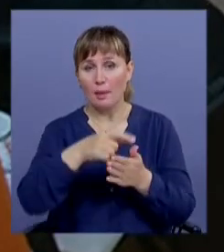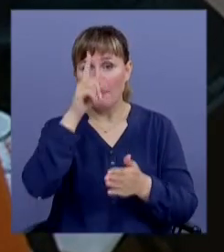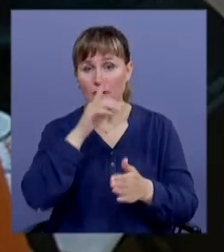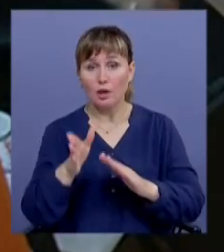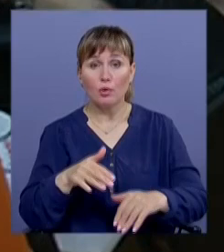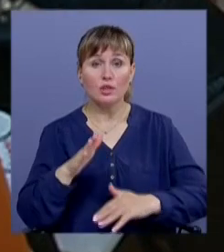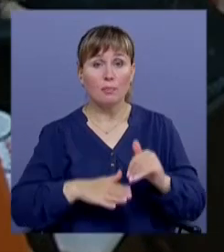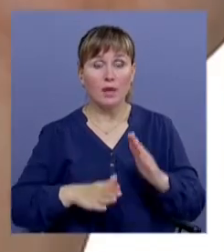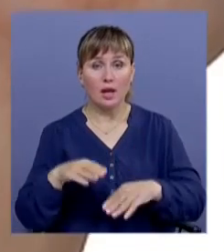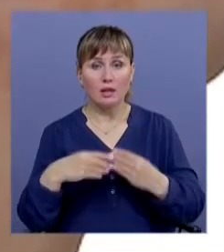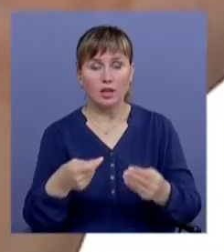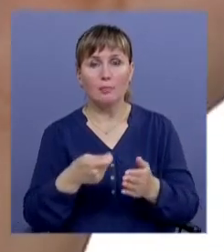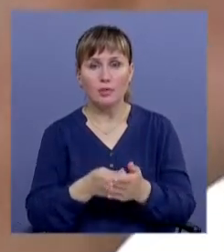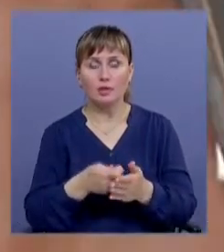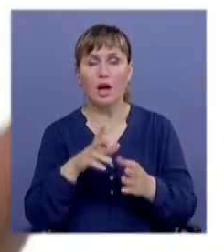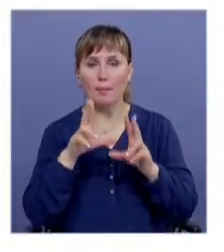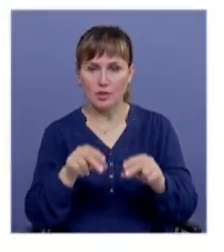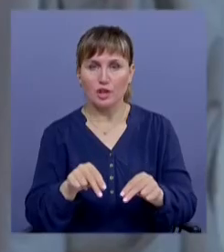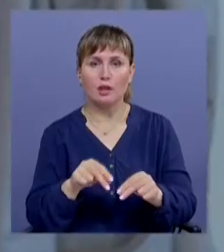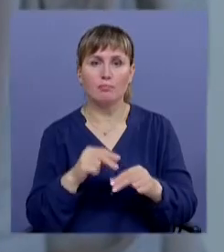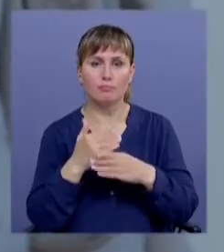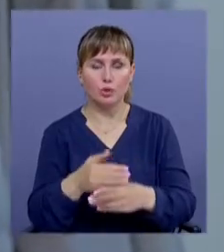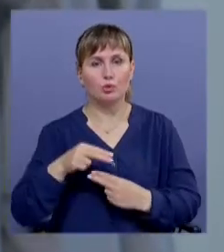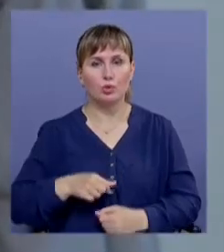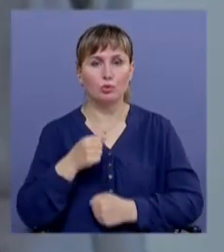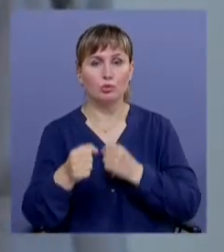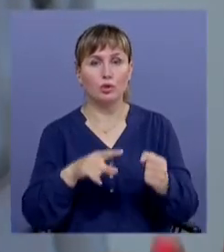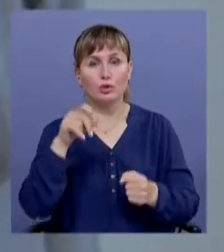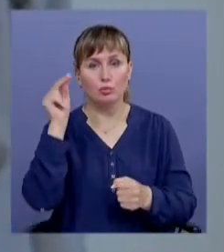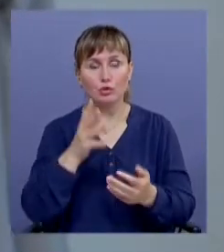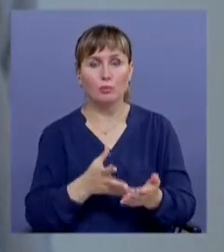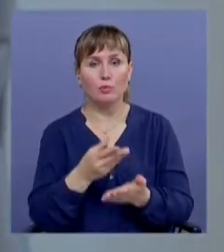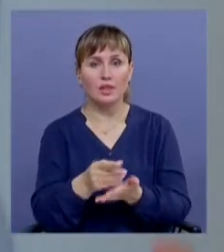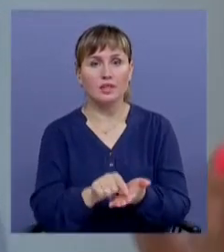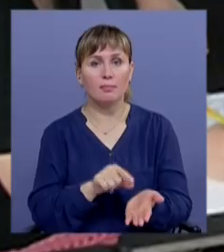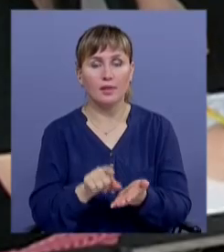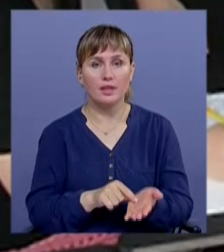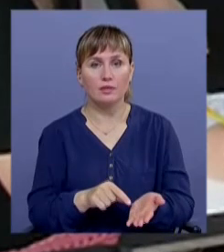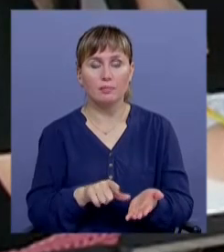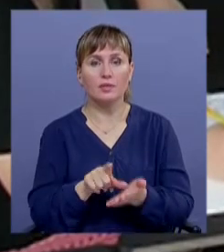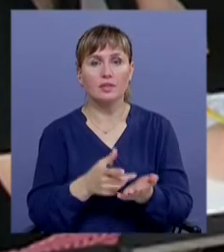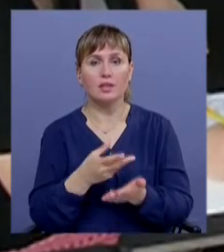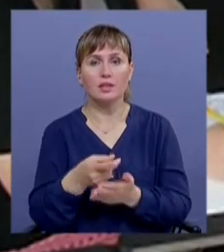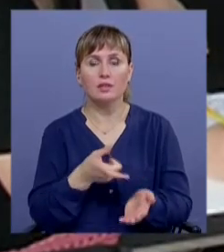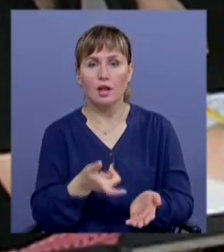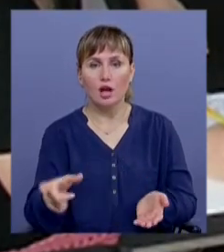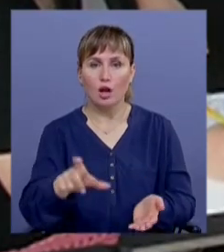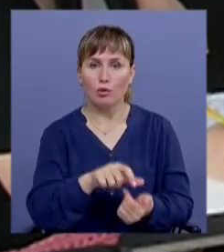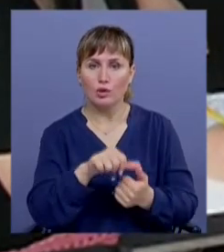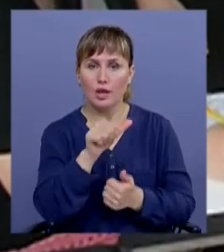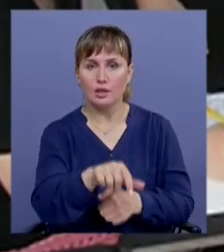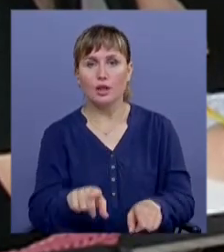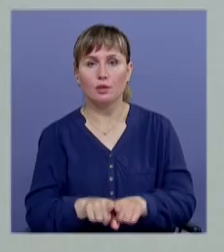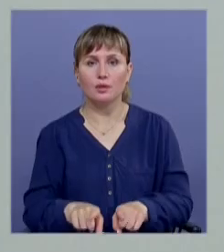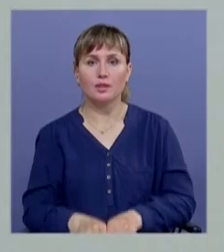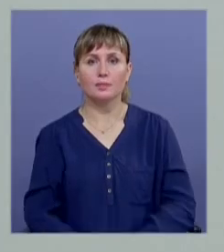– практика. Обещают также помочь и с дальнейшим трудоустройством. За учебу еще и платят стипендию. Компенсируют также дорожные расходы